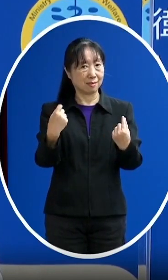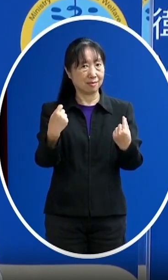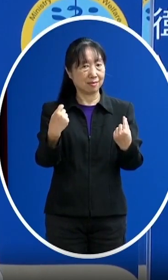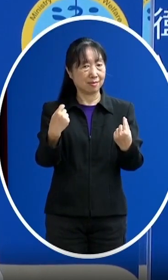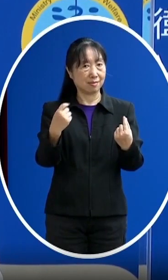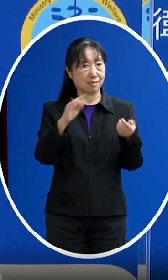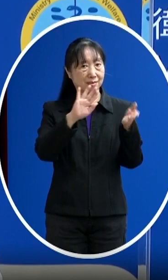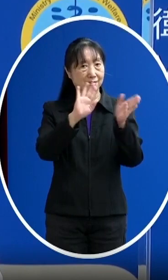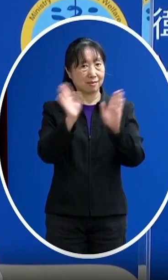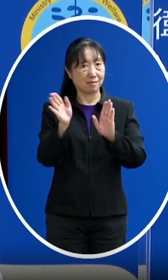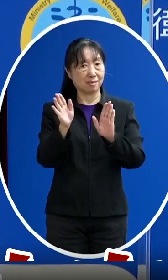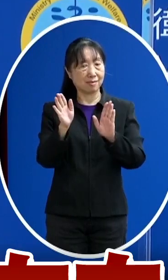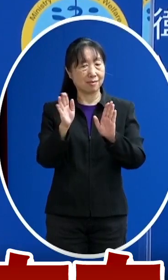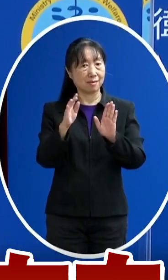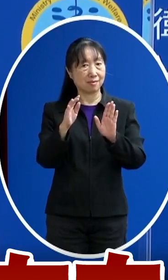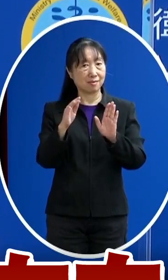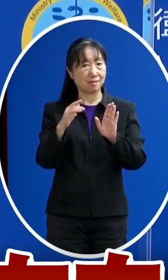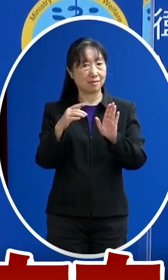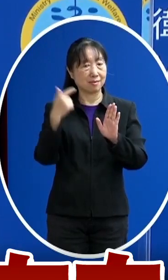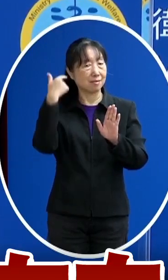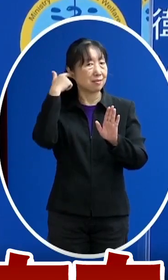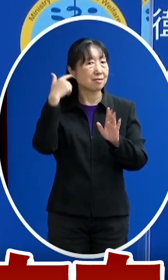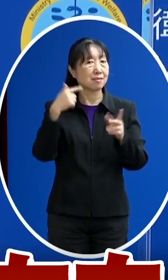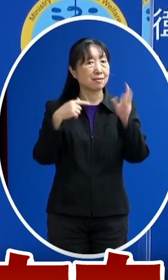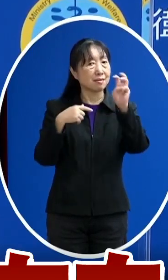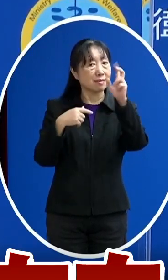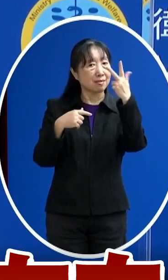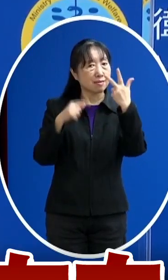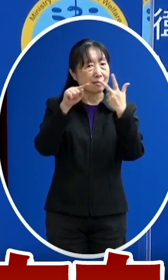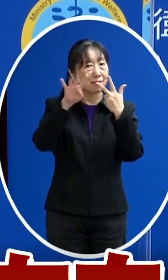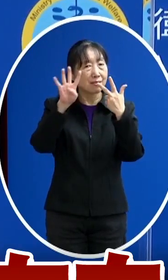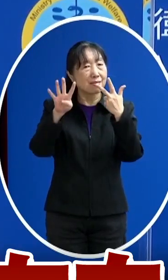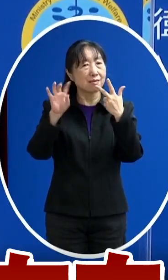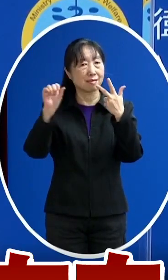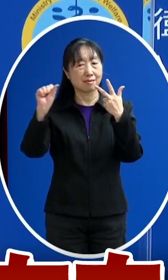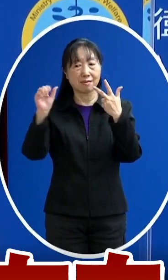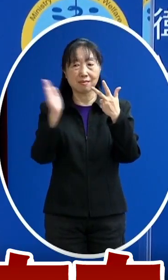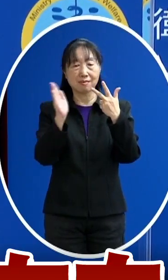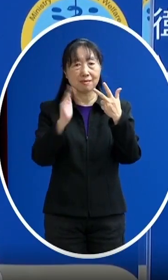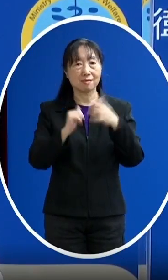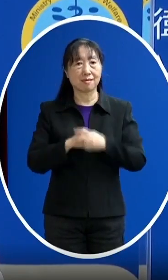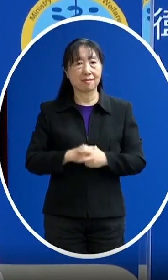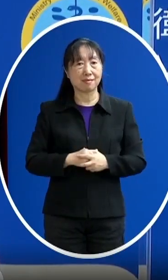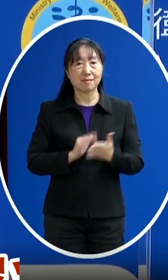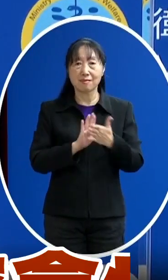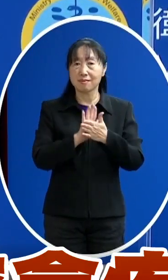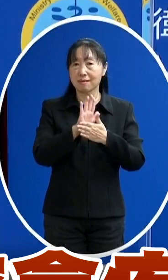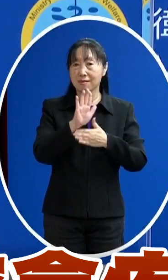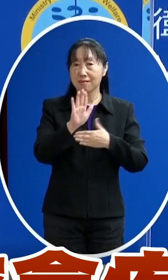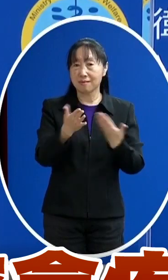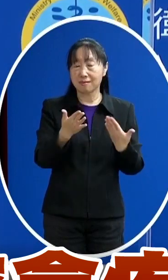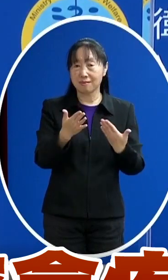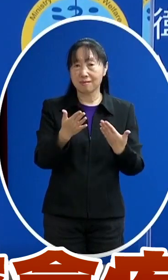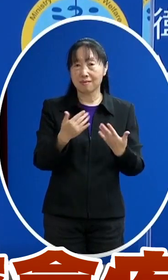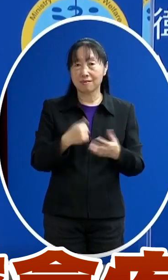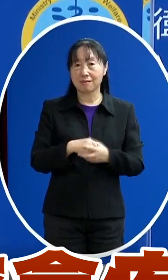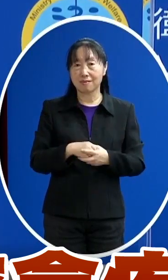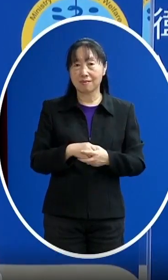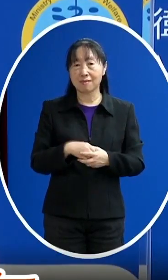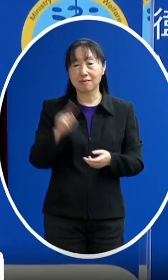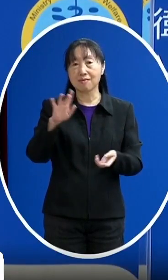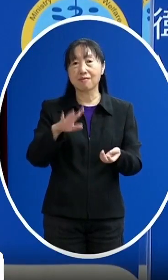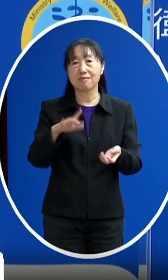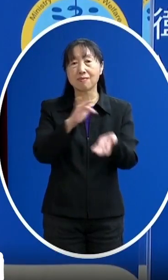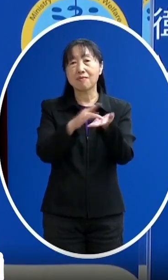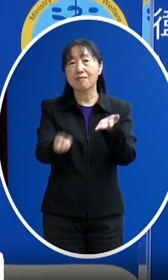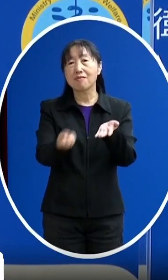样的一个体温，就是在37.4度、37.5度左右。后来我有用了一个普拿疼